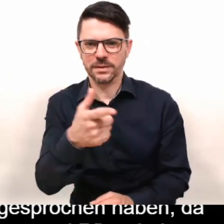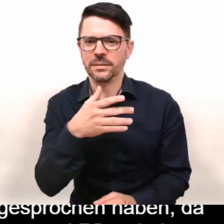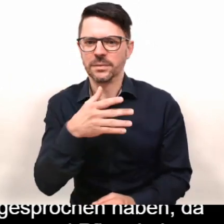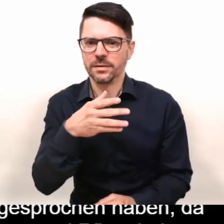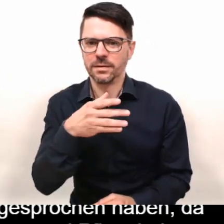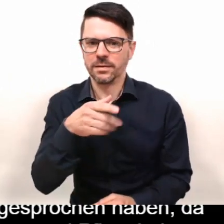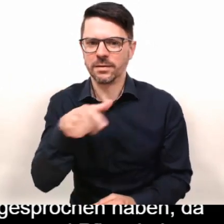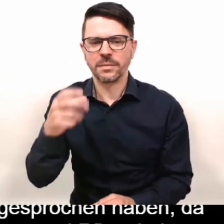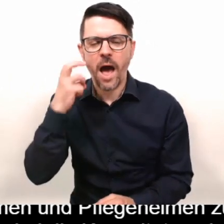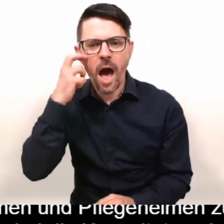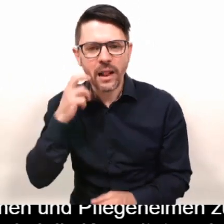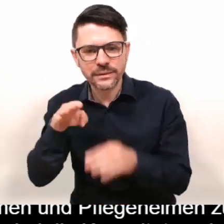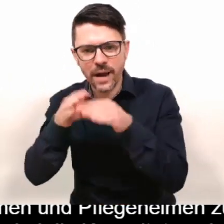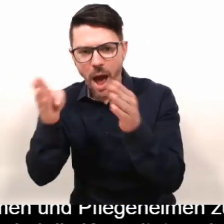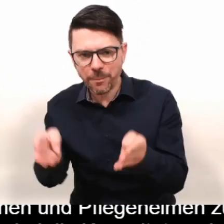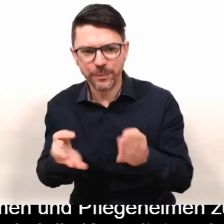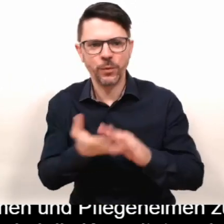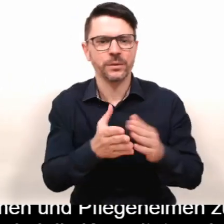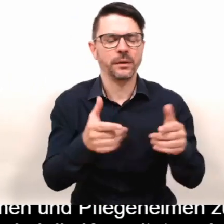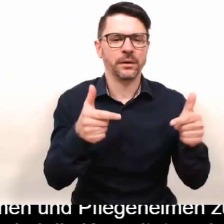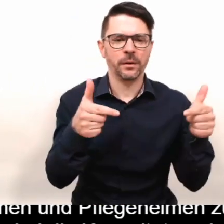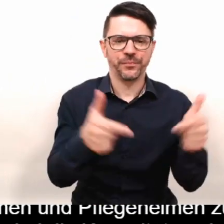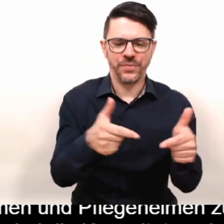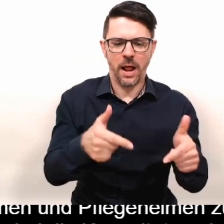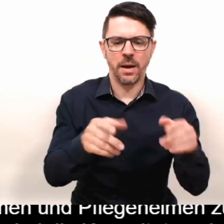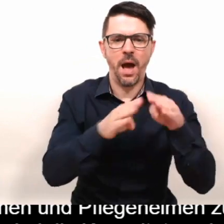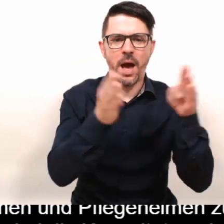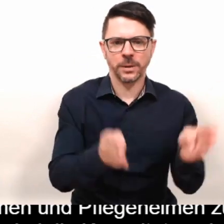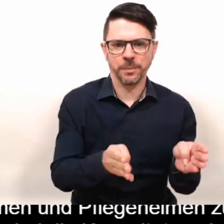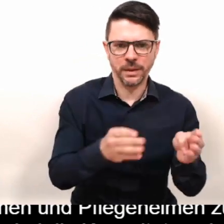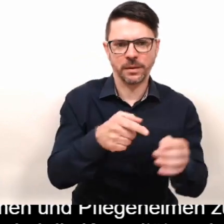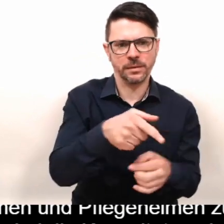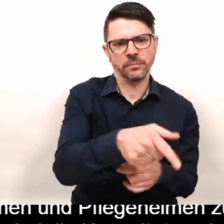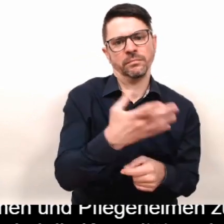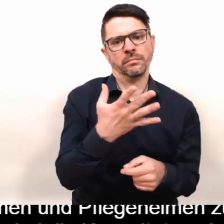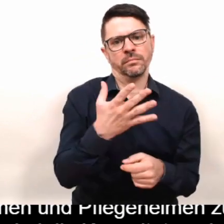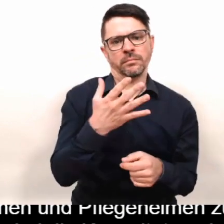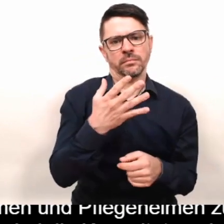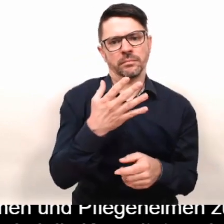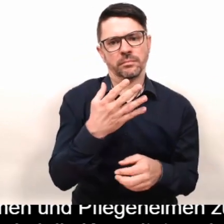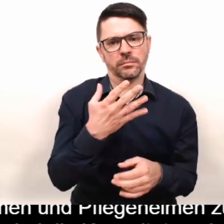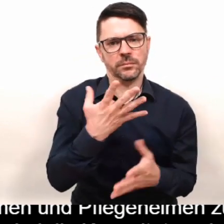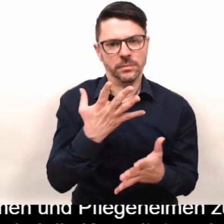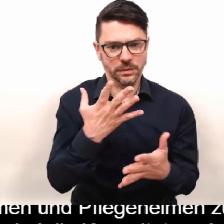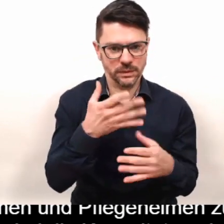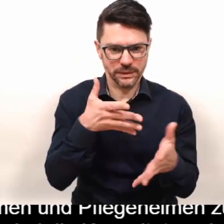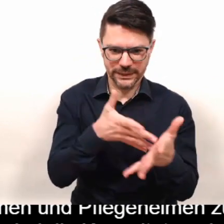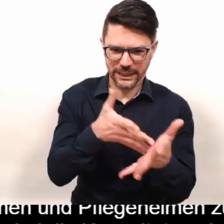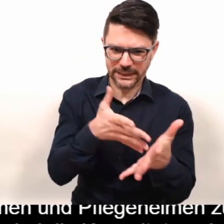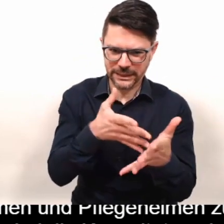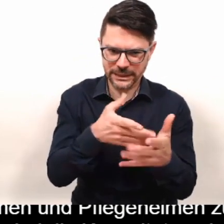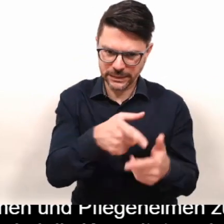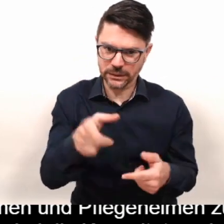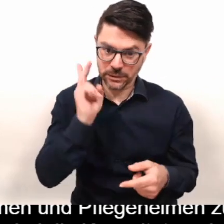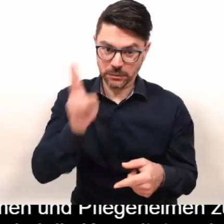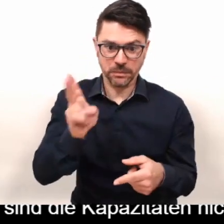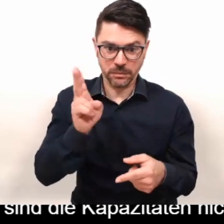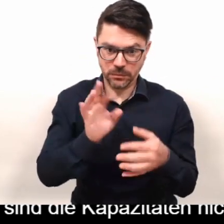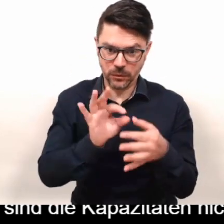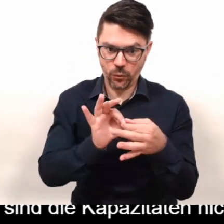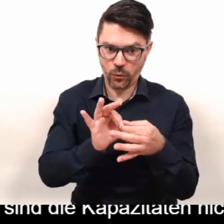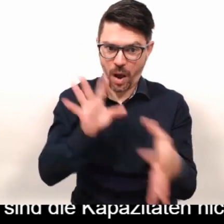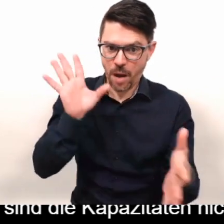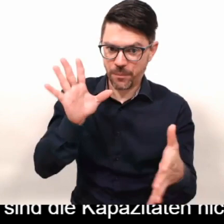auftreten, sind diese nicht möglich? Sind die Kapazitäten nicht vorhanden oder was halten Sie davon? Also es ist im Moment so, dass wir